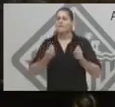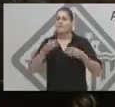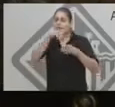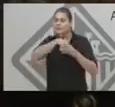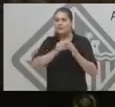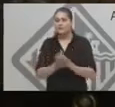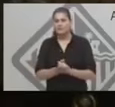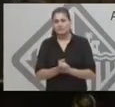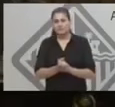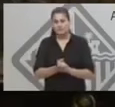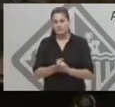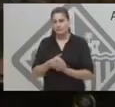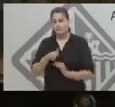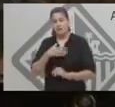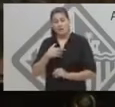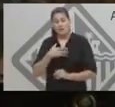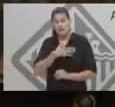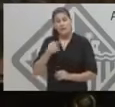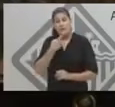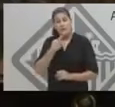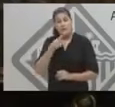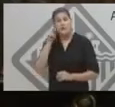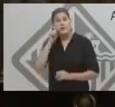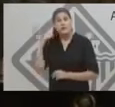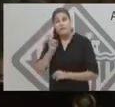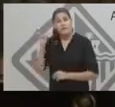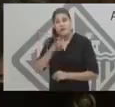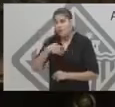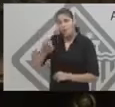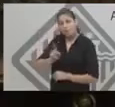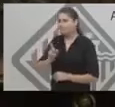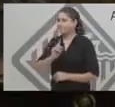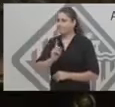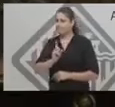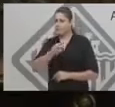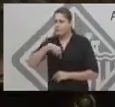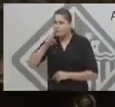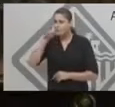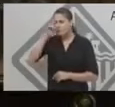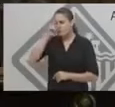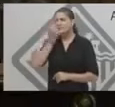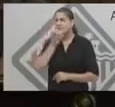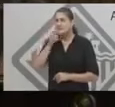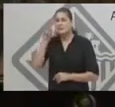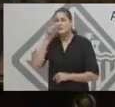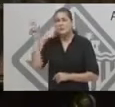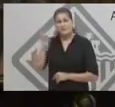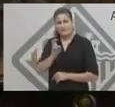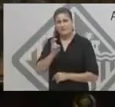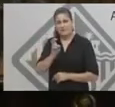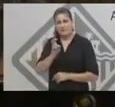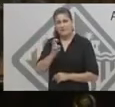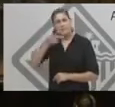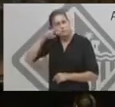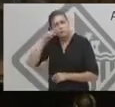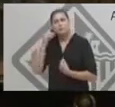Això no vol dir que no desitgem que els turistes ens segueixin visitant, sinó que ens preocupa que quan ho facin s'aduguin una bona